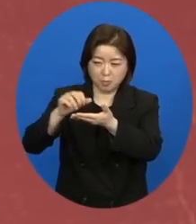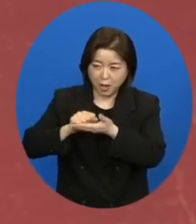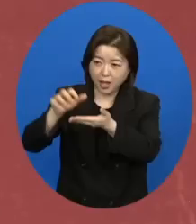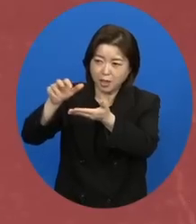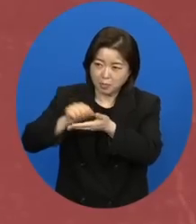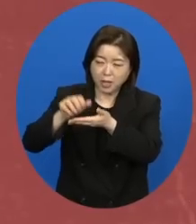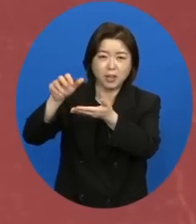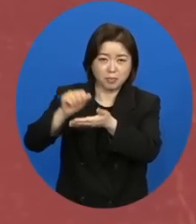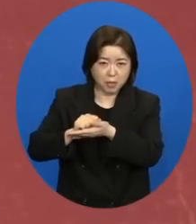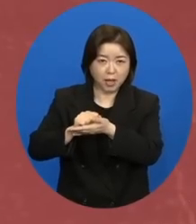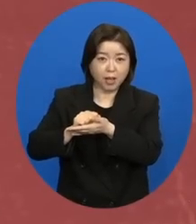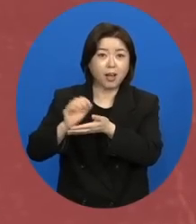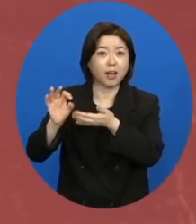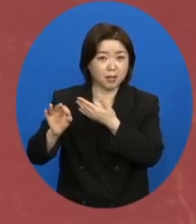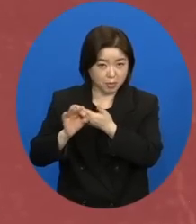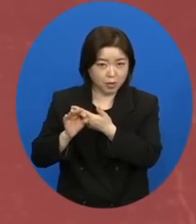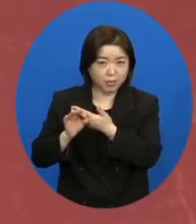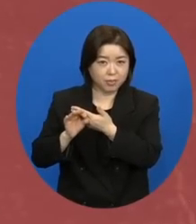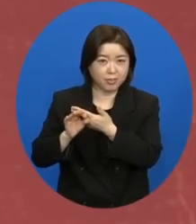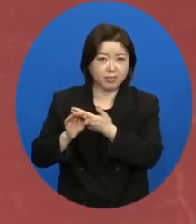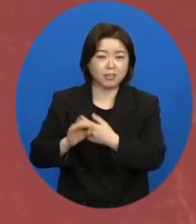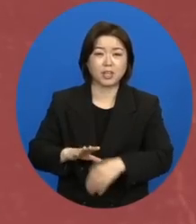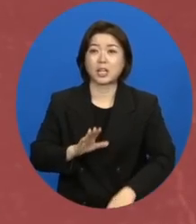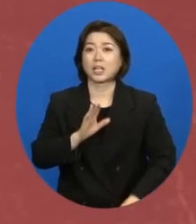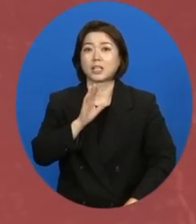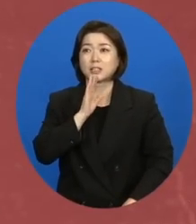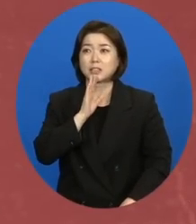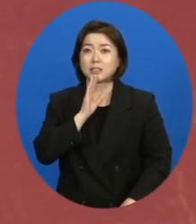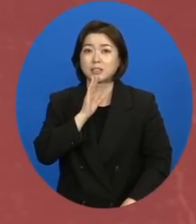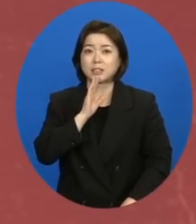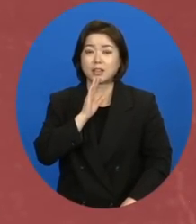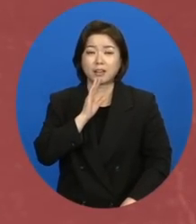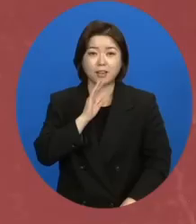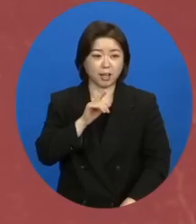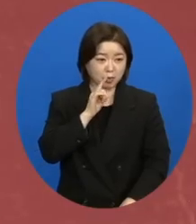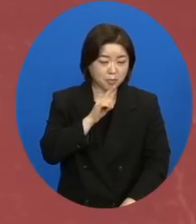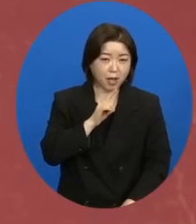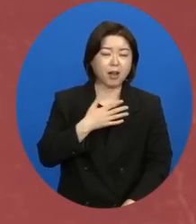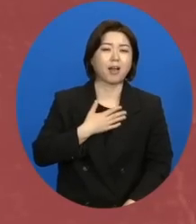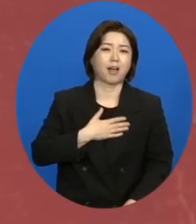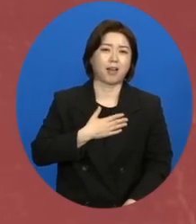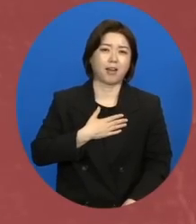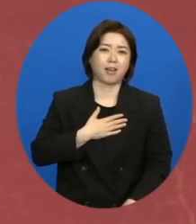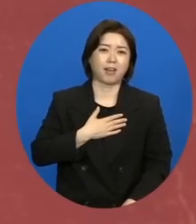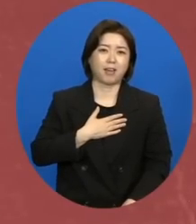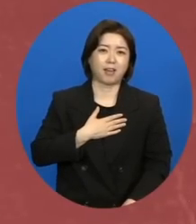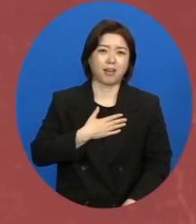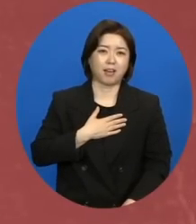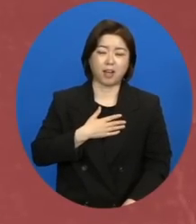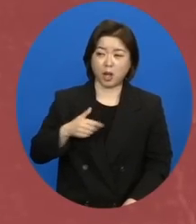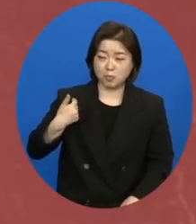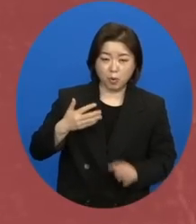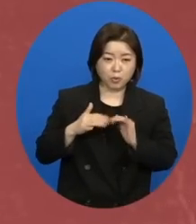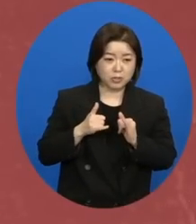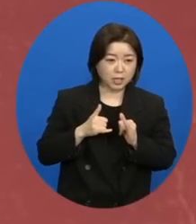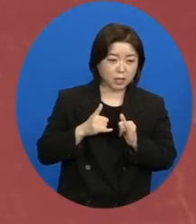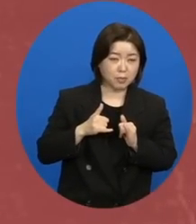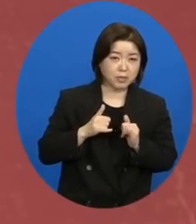받아지고 자꾸 받아지면 진짜네 라고 하는 말을 알게 되고 모르는 사람한테